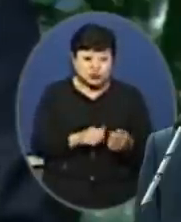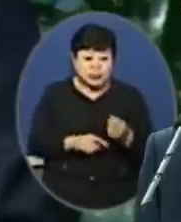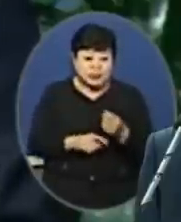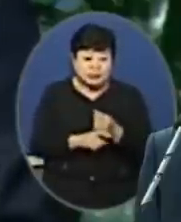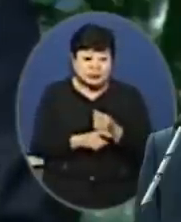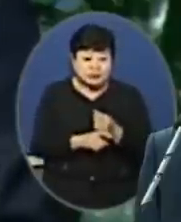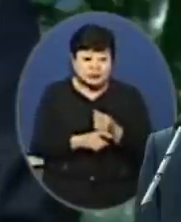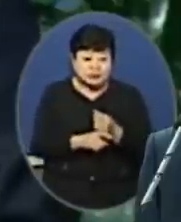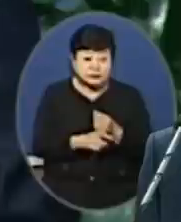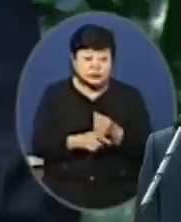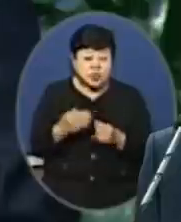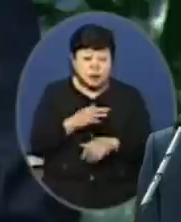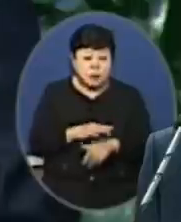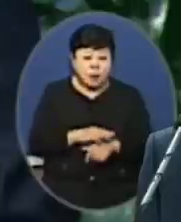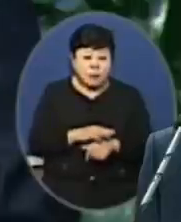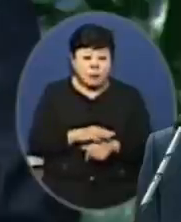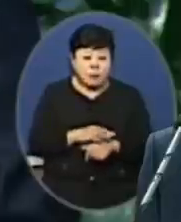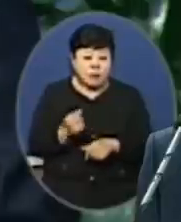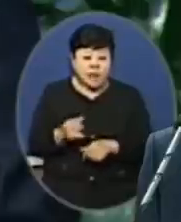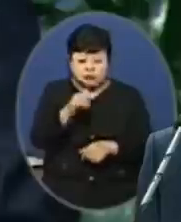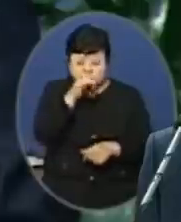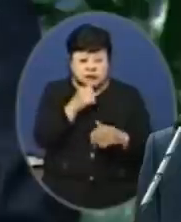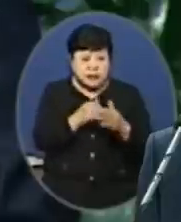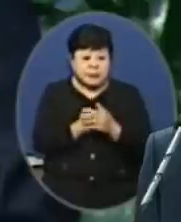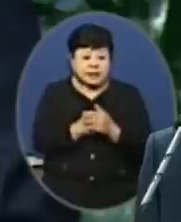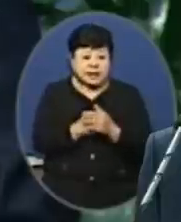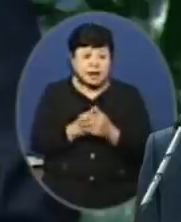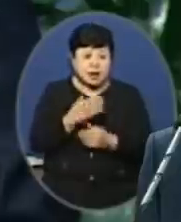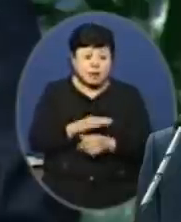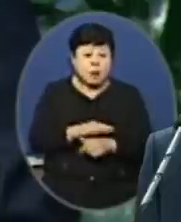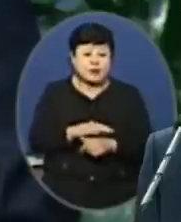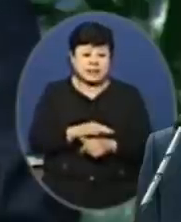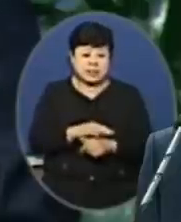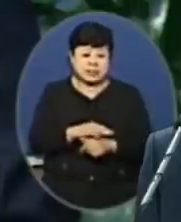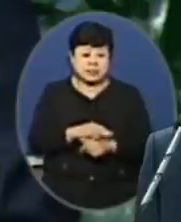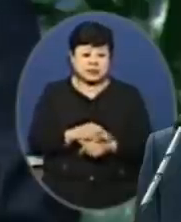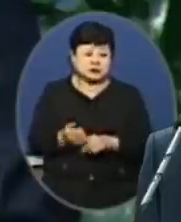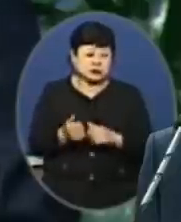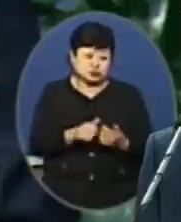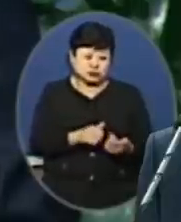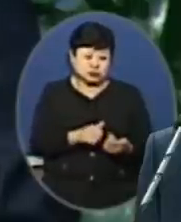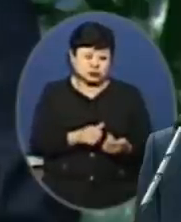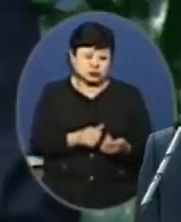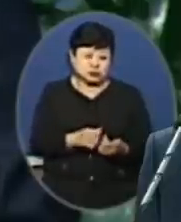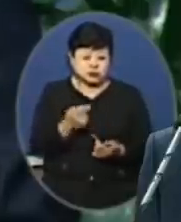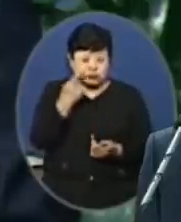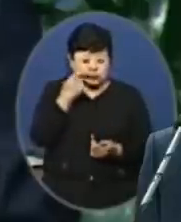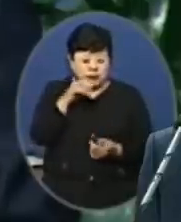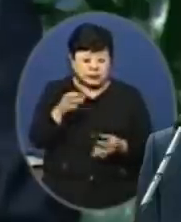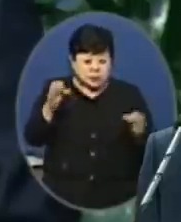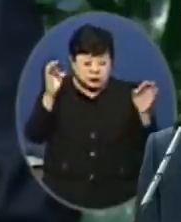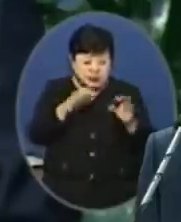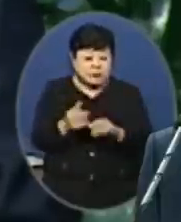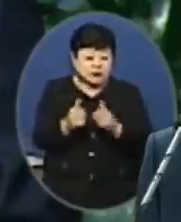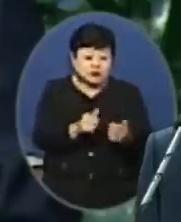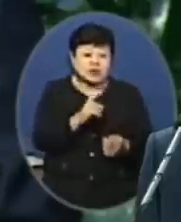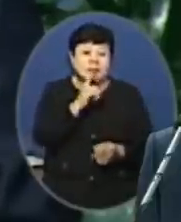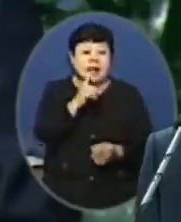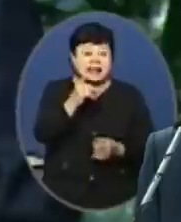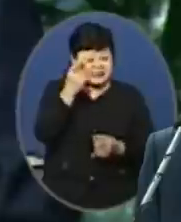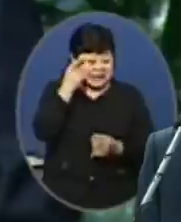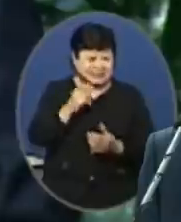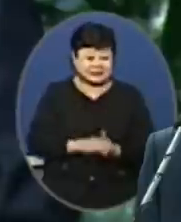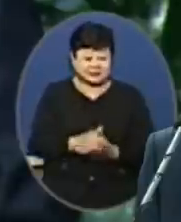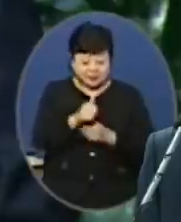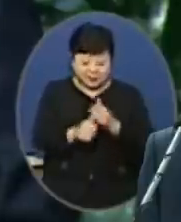것은 우리 육신의 몸을 가지고 있기 때문에 육신의 몸이 우리 눈앞에서 사라지면 죽는다고 생각하는